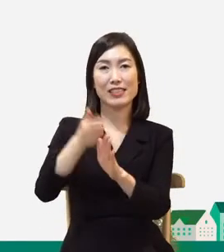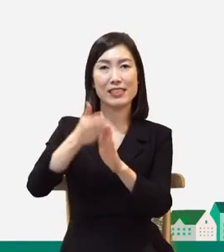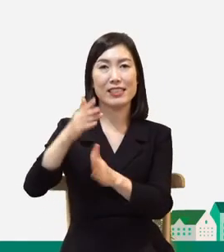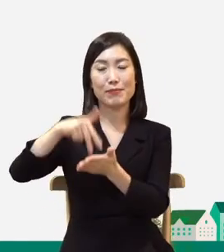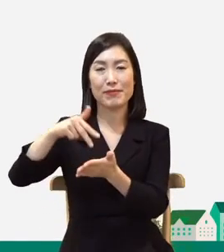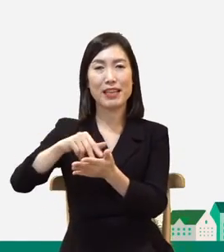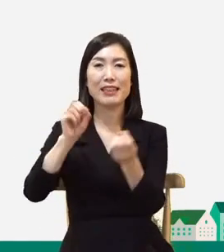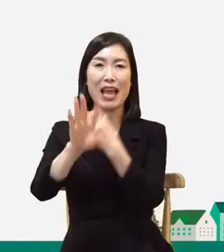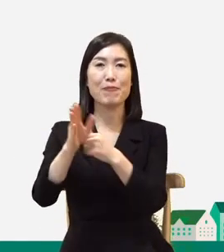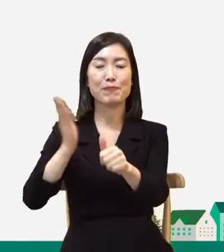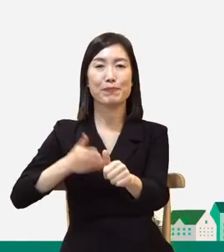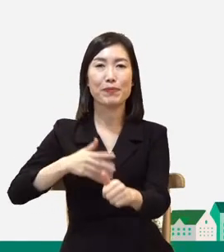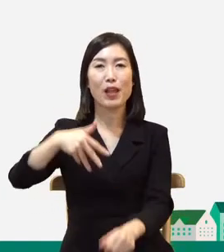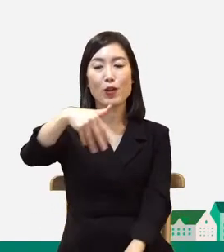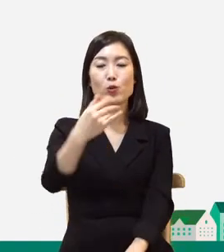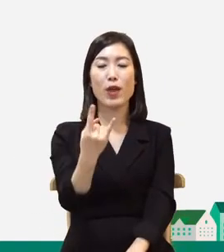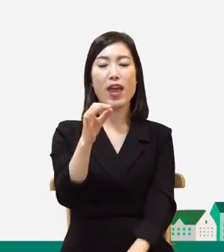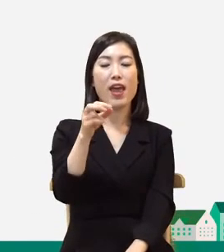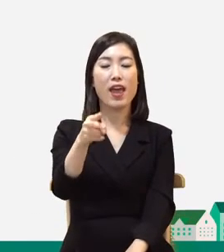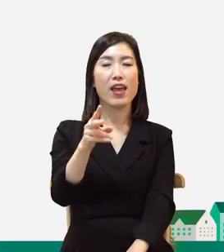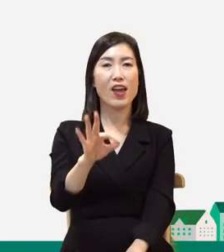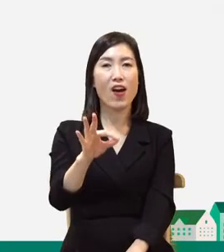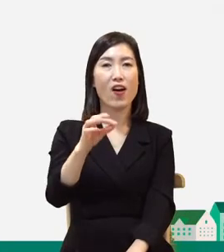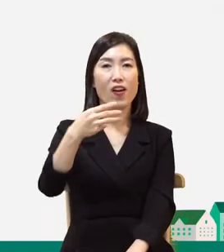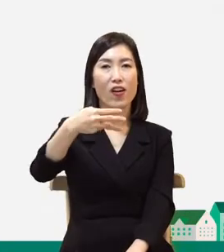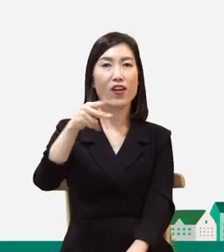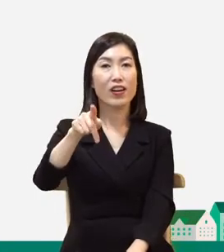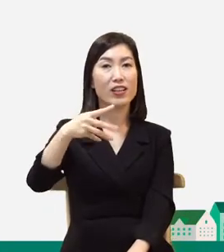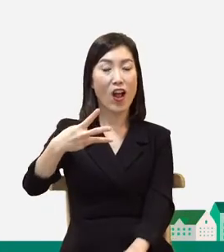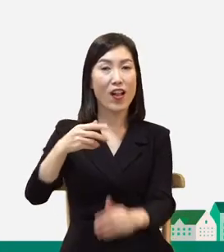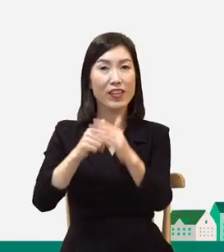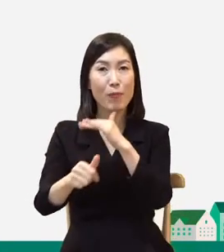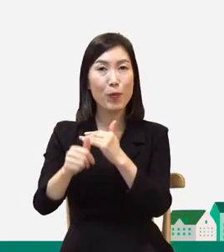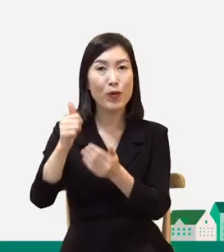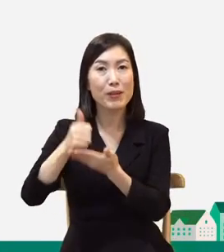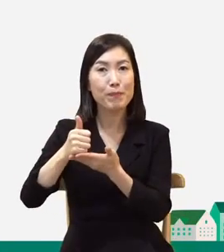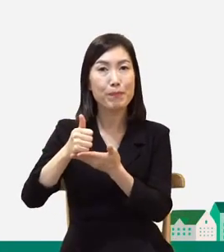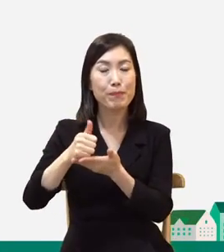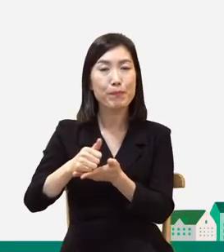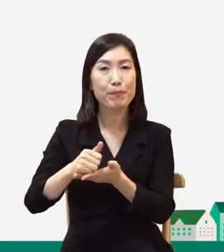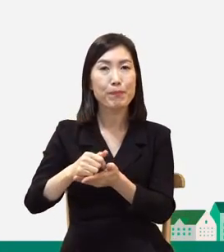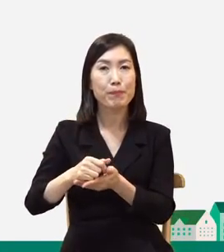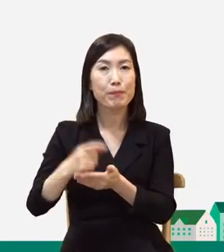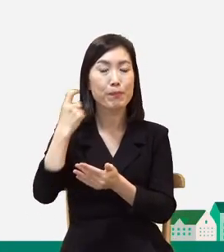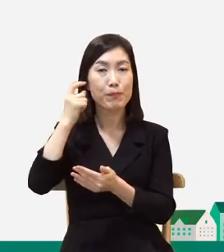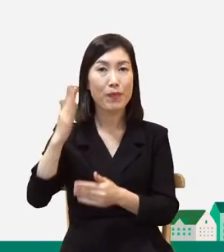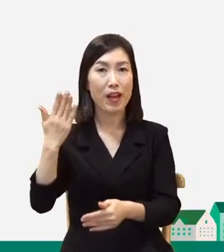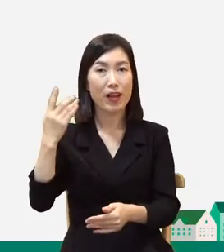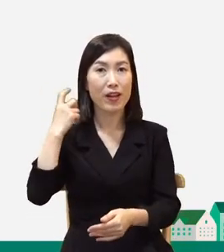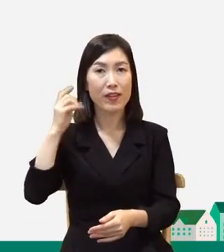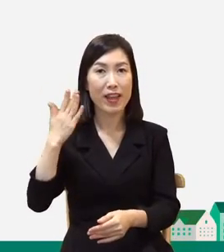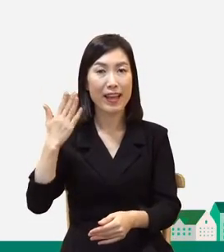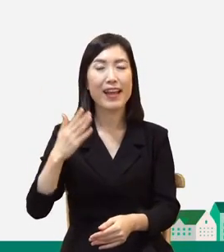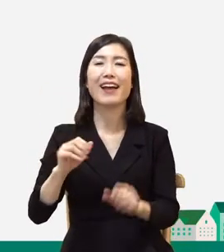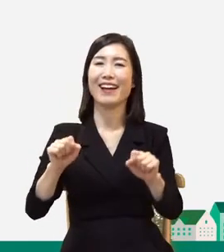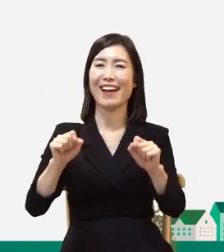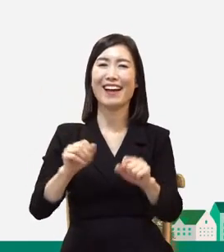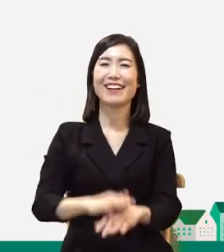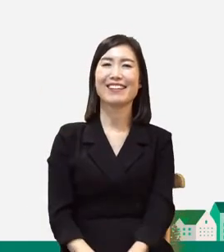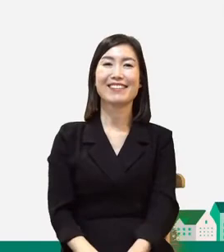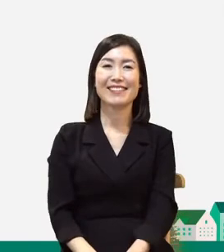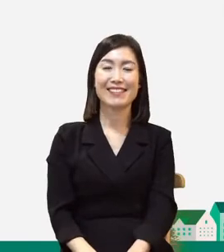하겠습니다. 최영렬 대표님 혹시 나오셨나요? 제 목소리 들리시나요? 네. 아,